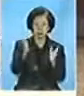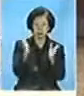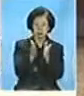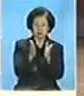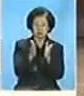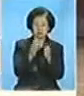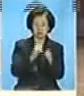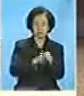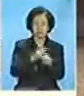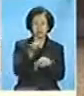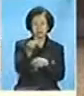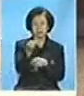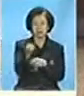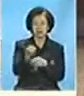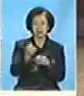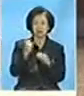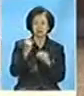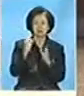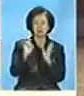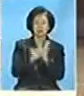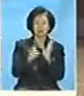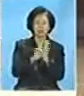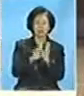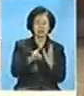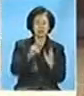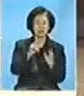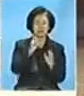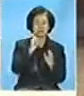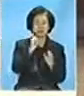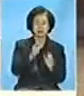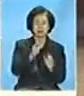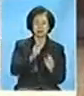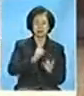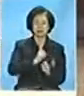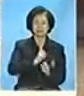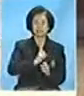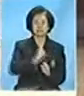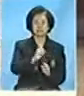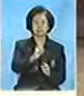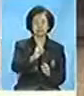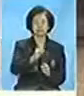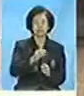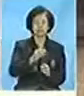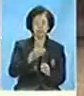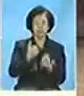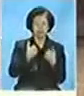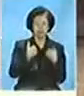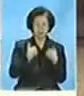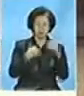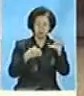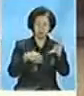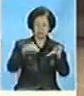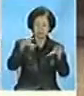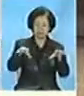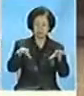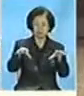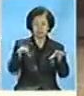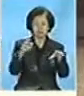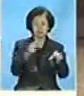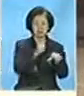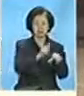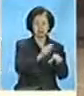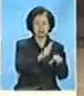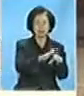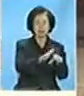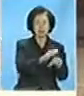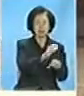ายความเป็นเอกภาพเราเองมีของดีสองฝั่งฝั่งหนึ่งเรียกว่าสมาชิกวุฒิ